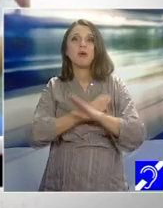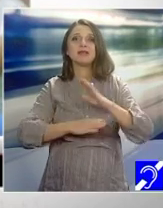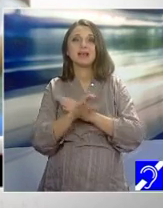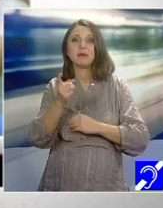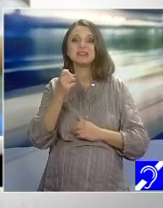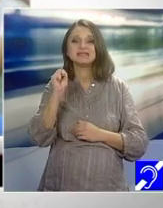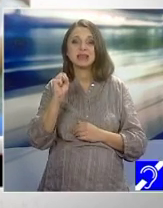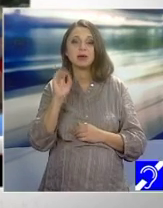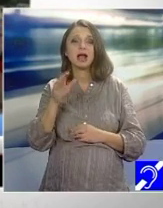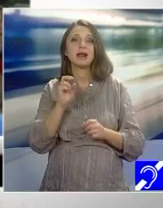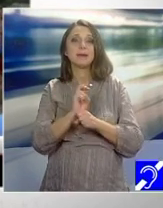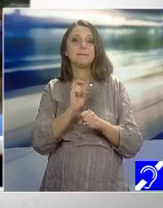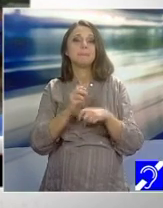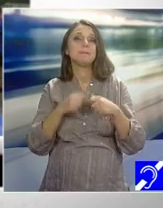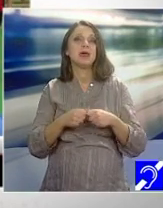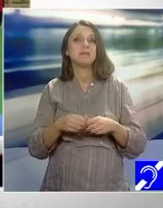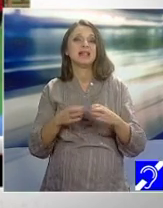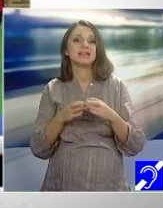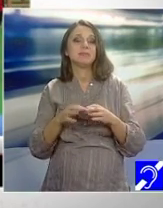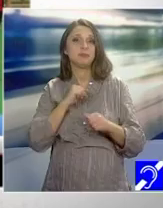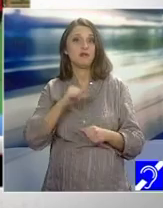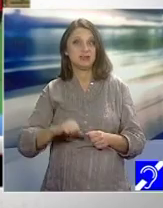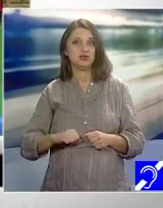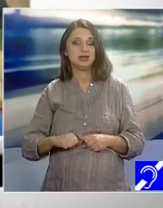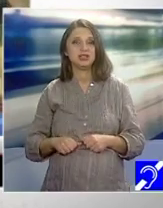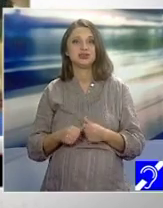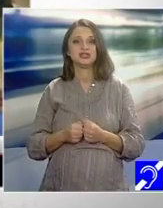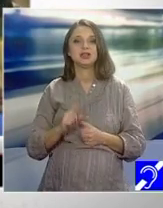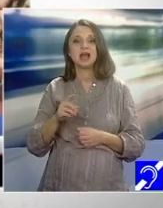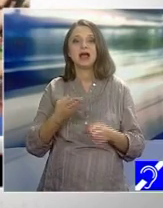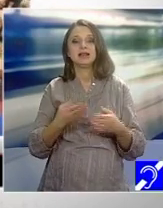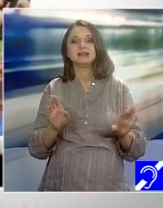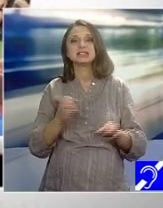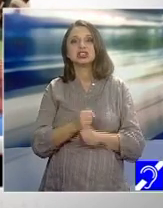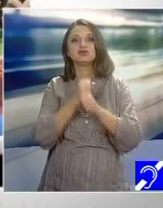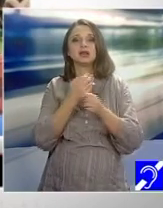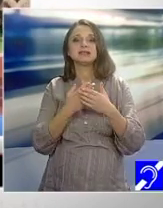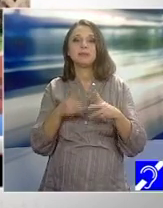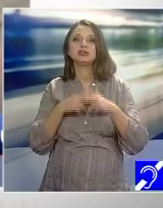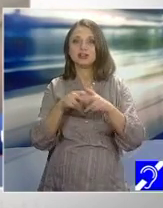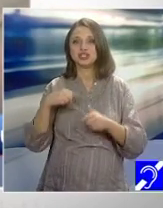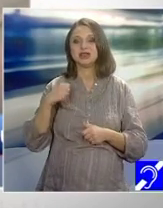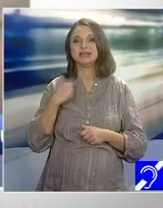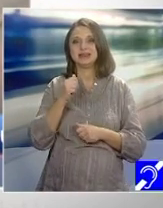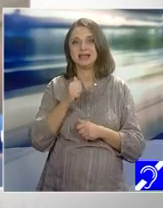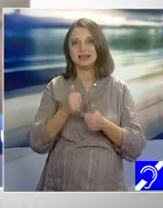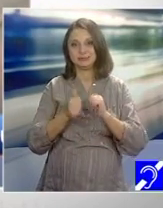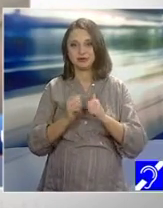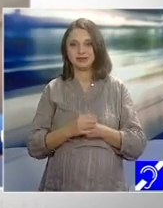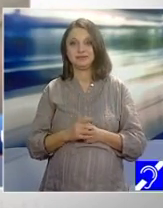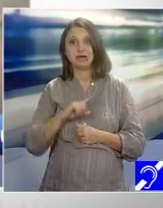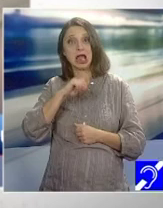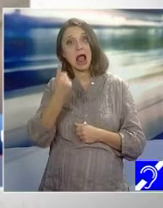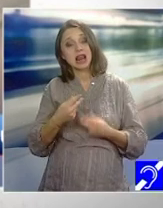dintr-o echipă de profesioniști. Basketbalista și-a deschis și o fundație, cu scopul de a-i ajuta pe tinerii sportivi. Un alt exemplu de